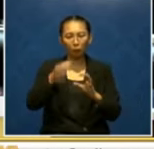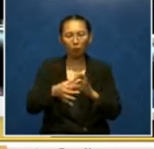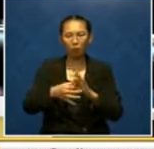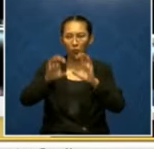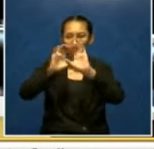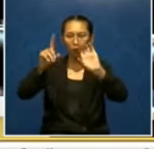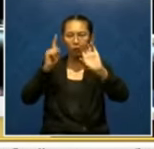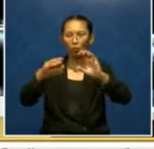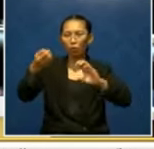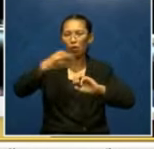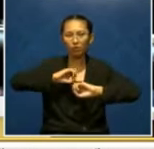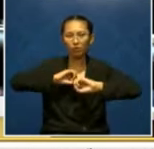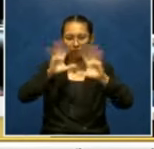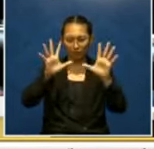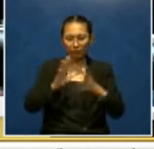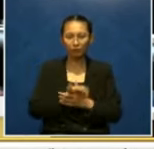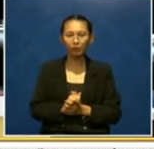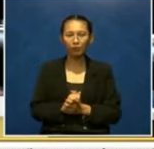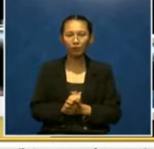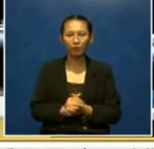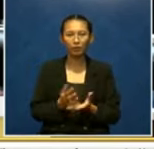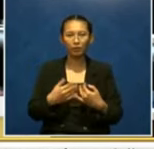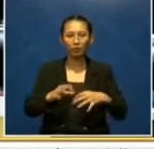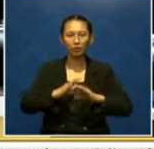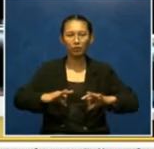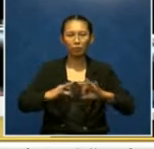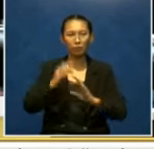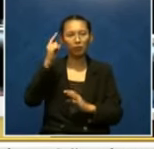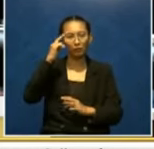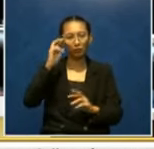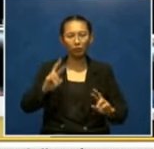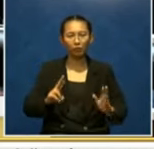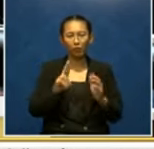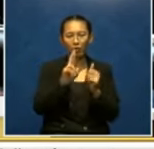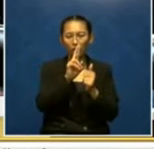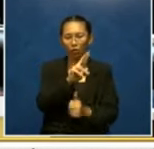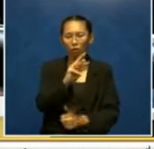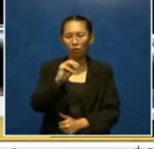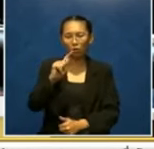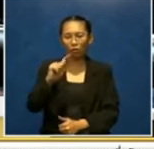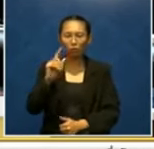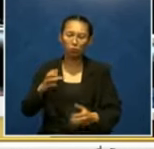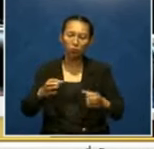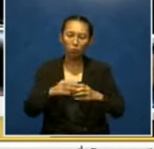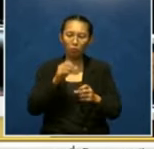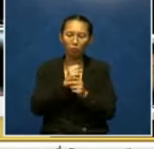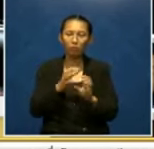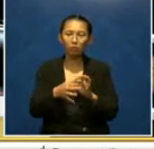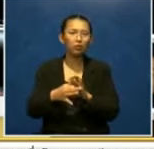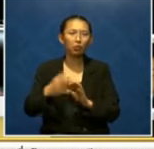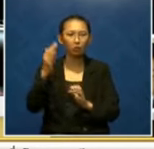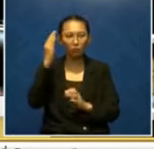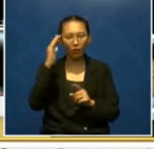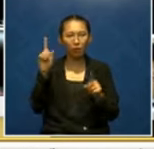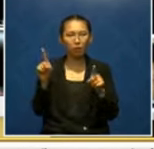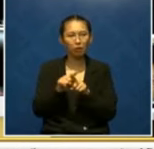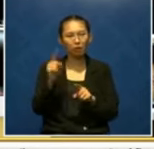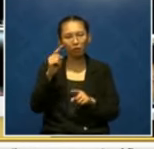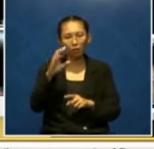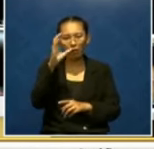างภาครัฐและดิฉันคิดค่ะว่าท่านรัฐมนตรีและหน่วยงานที่เกี่ยวข้องก็คงจะรับทราบปัญหานี้และคงน่าจะห